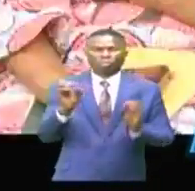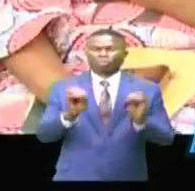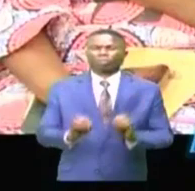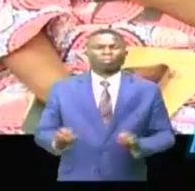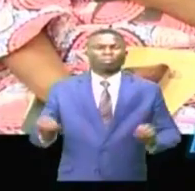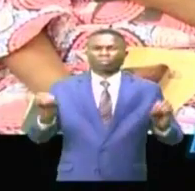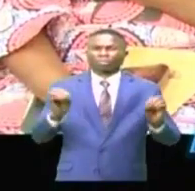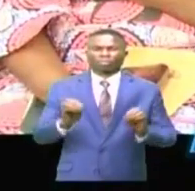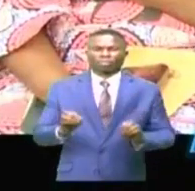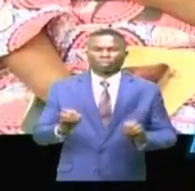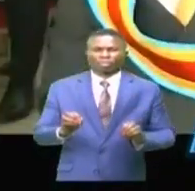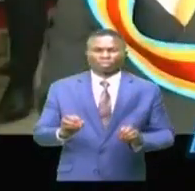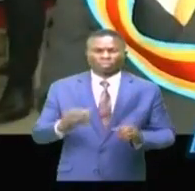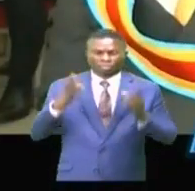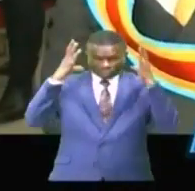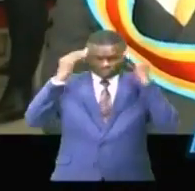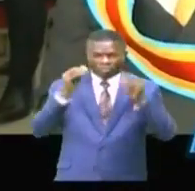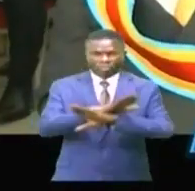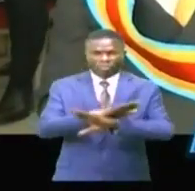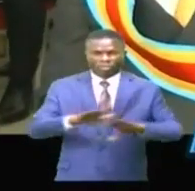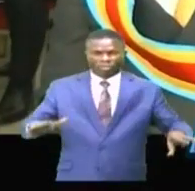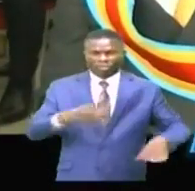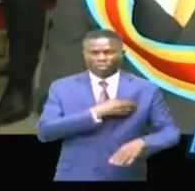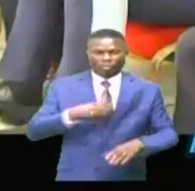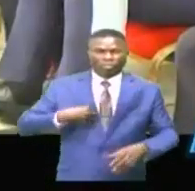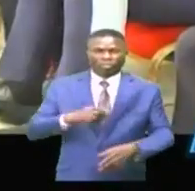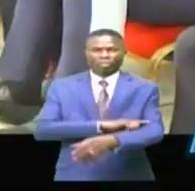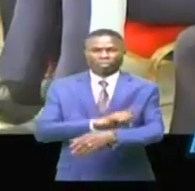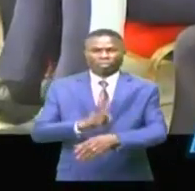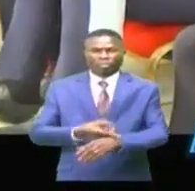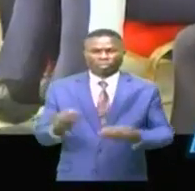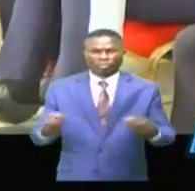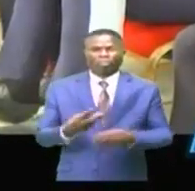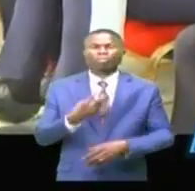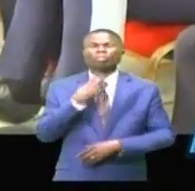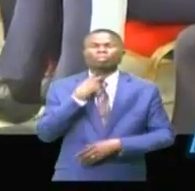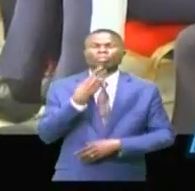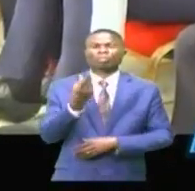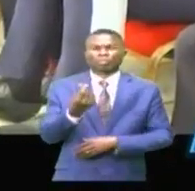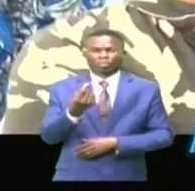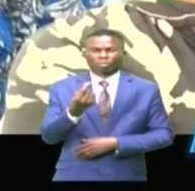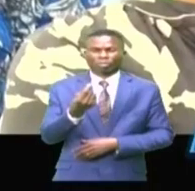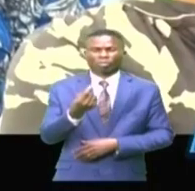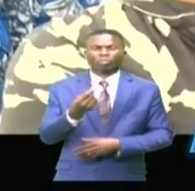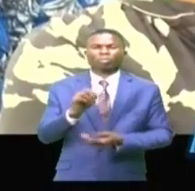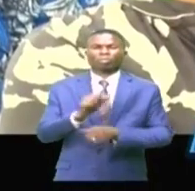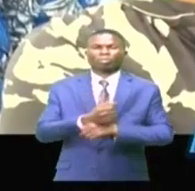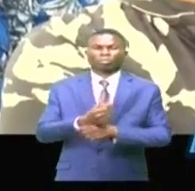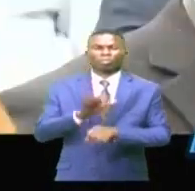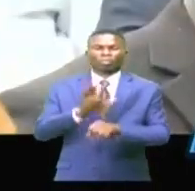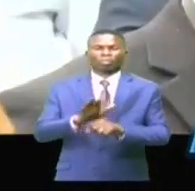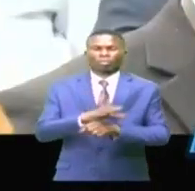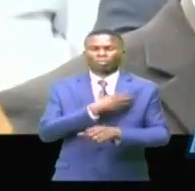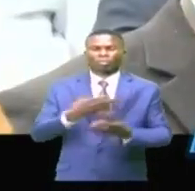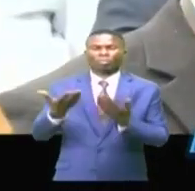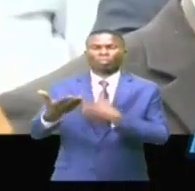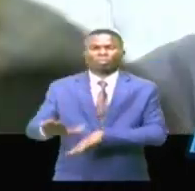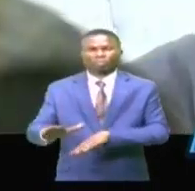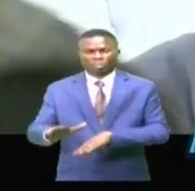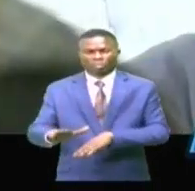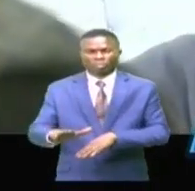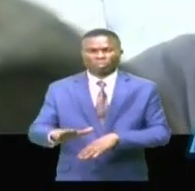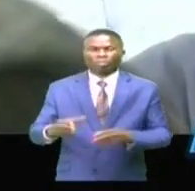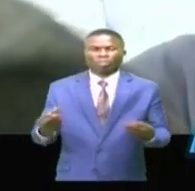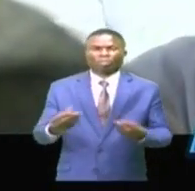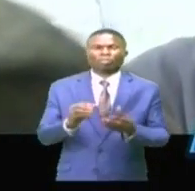plus de stress de la femme enceinte face aux obstacles financiers causant la mortalité maternelle infantile